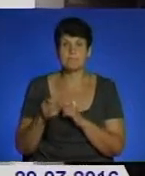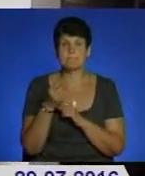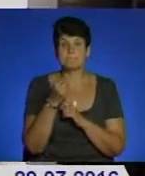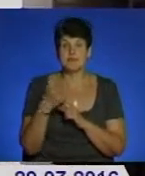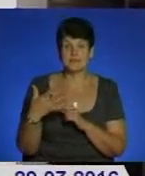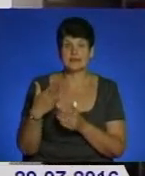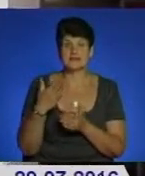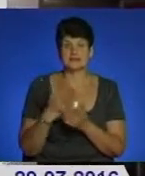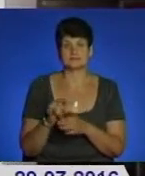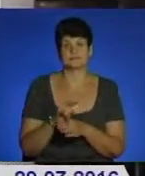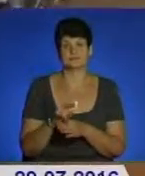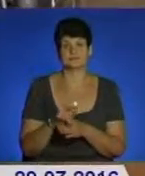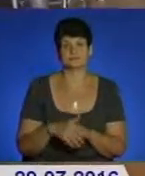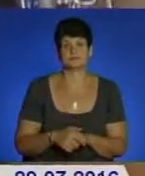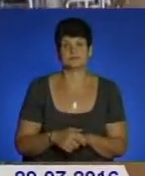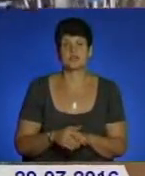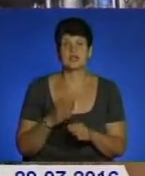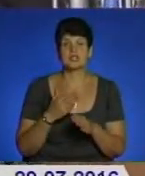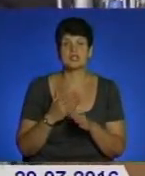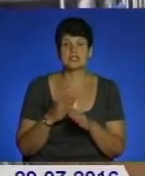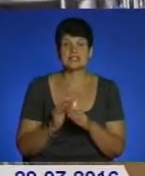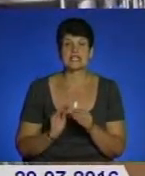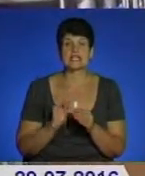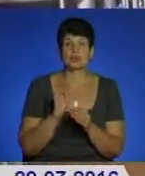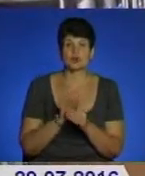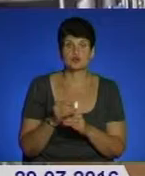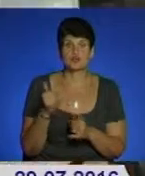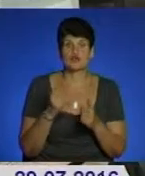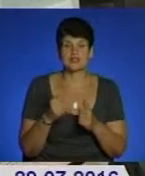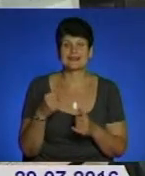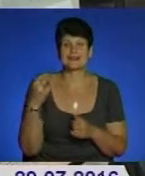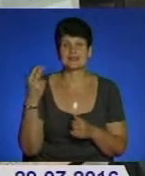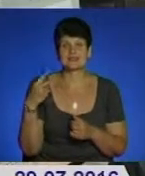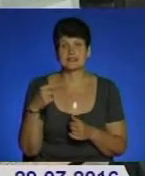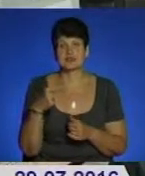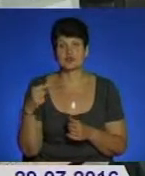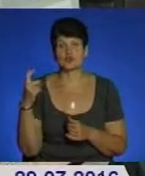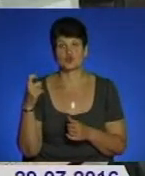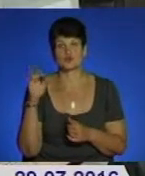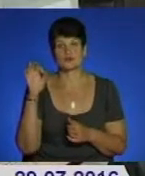опинилися фальсифікатом. Частка домішок в олії коливається від 20 до 100%.